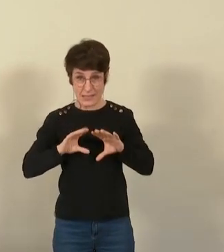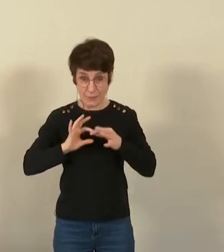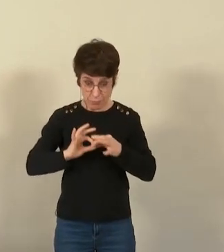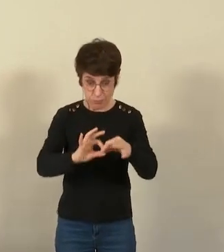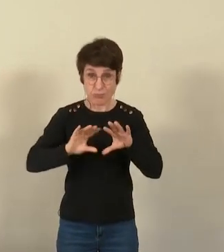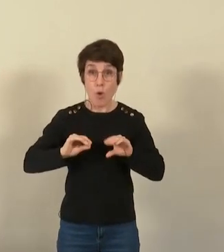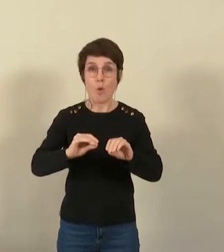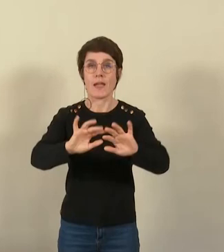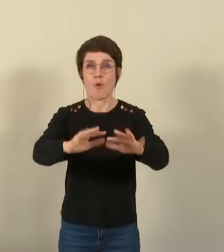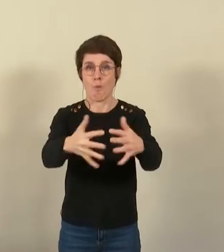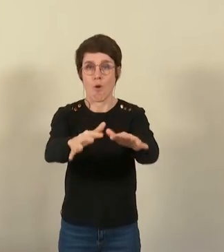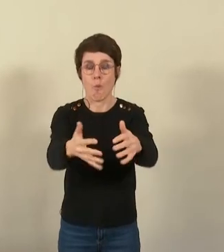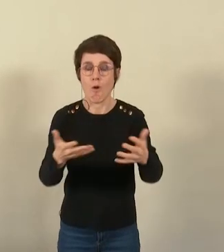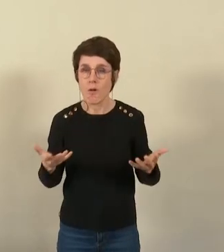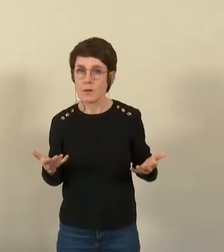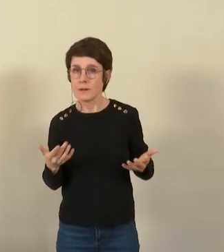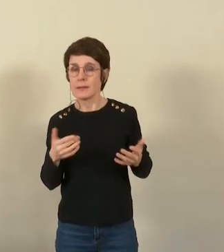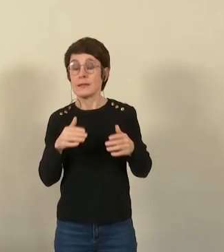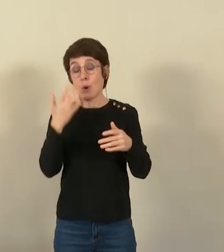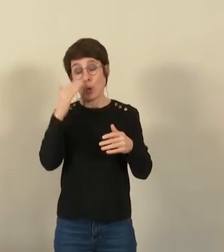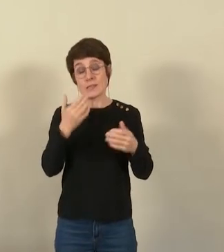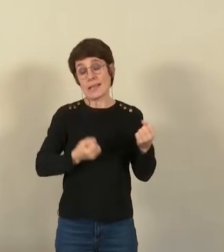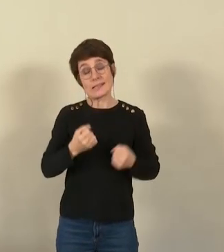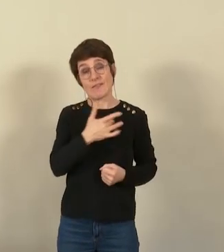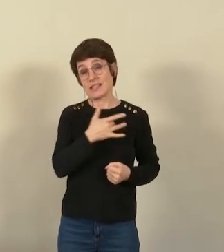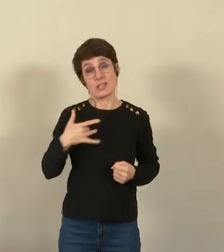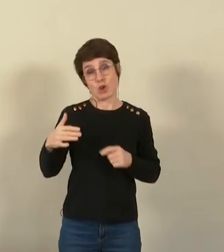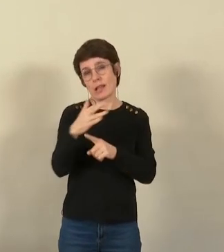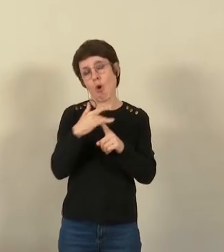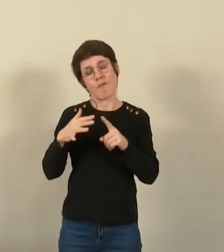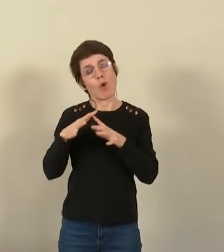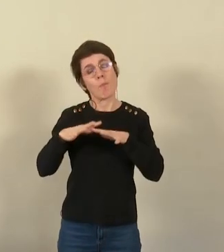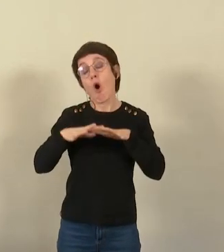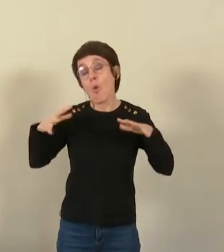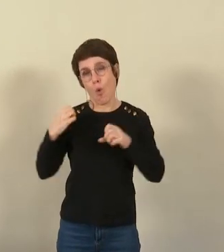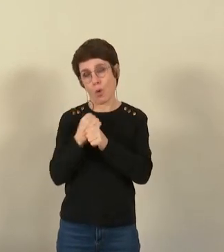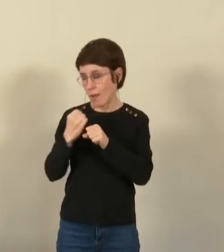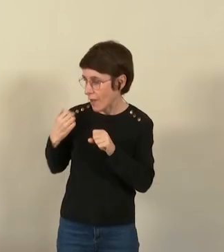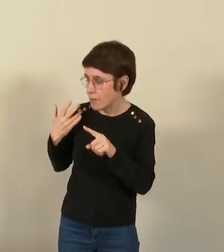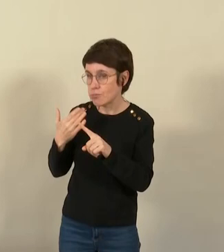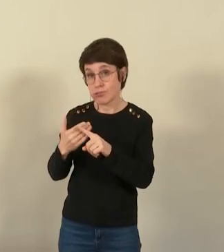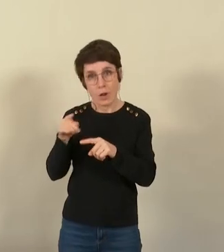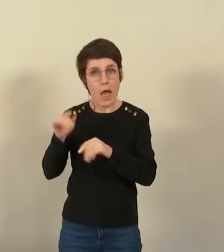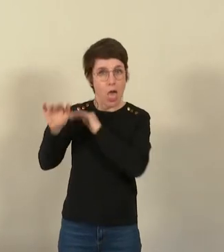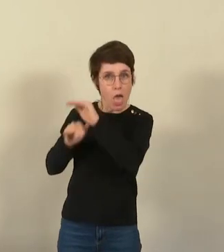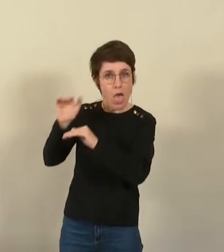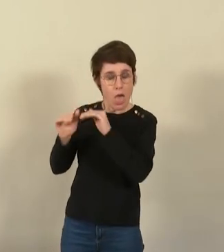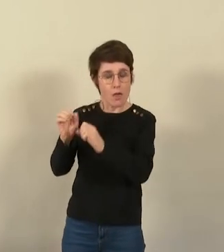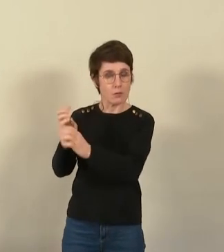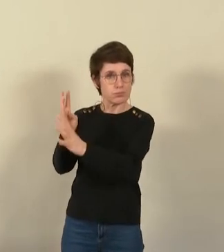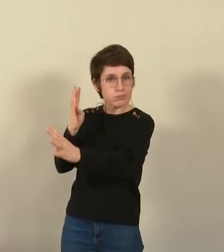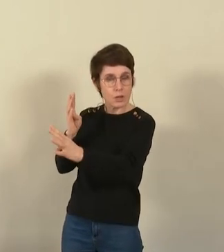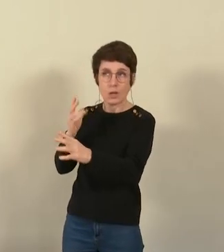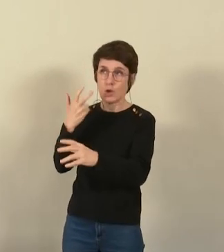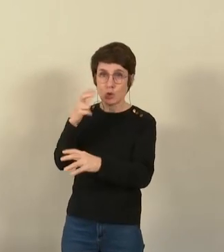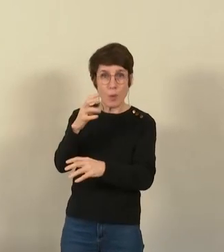le savons bien notre service Santé Environnement qui fait un travail incroyable est déjà très sollicité il gère déjà entre 300 et